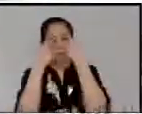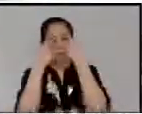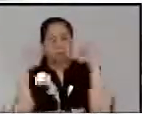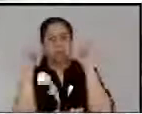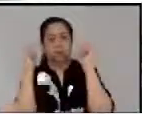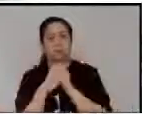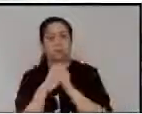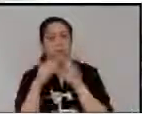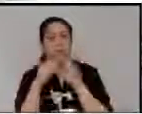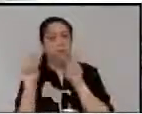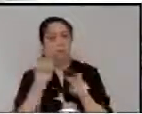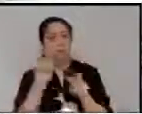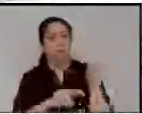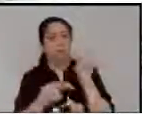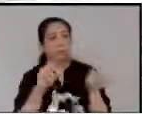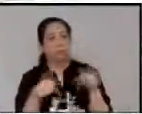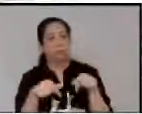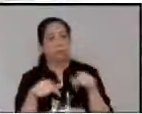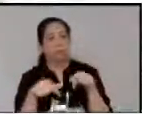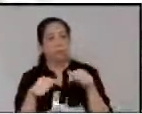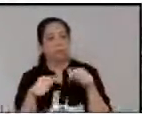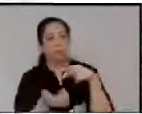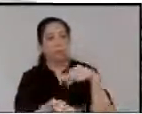Malakas ang alon. Tapos